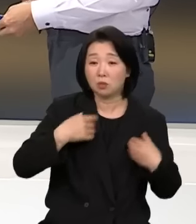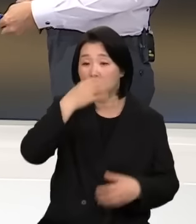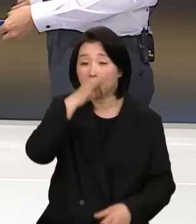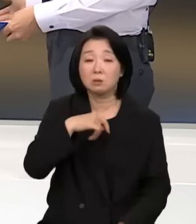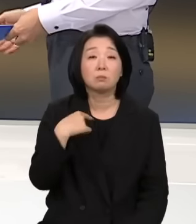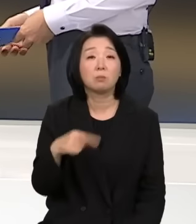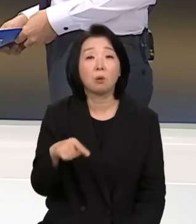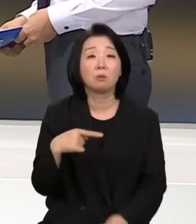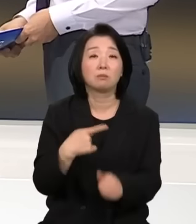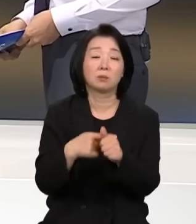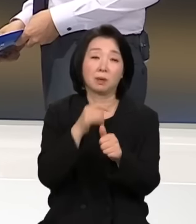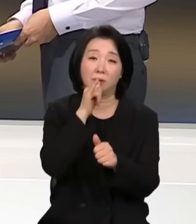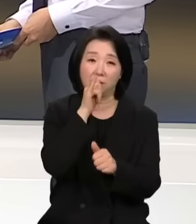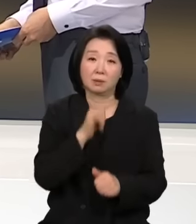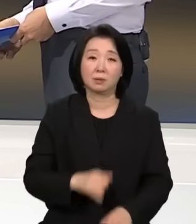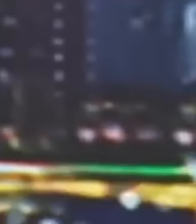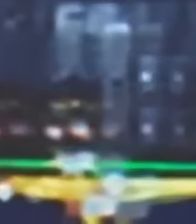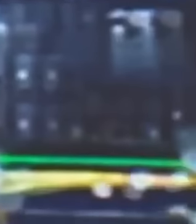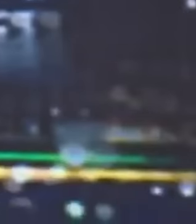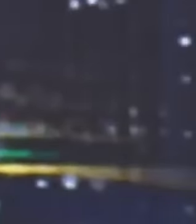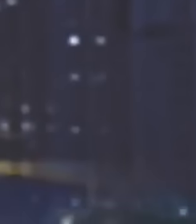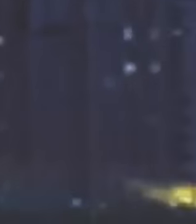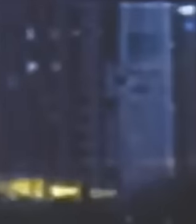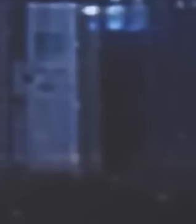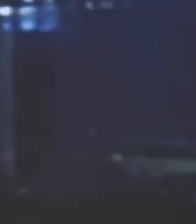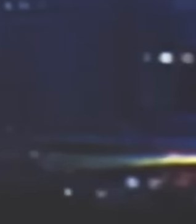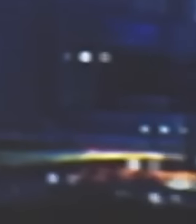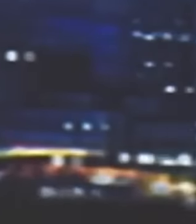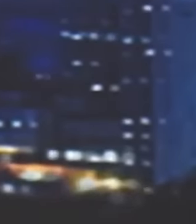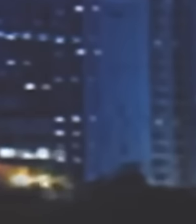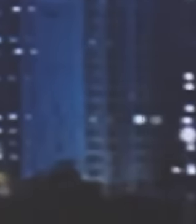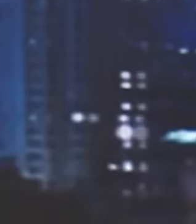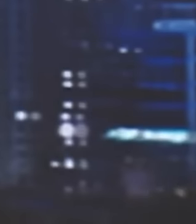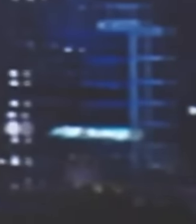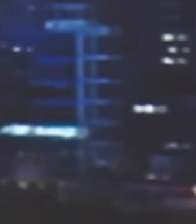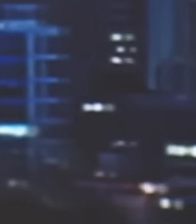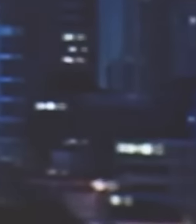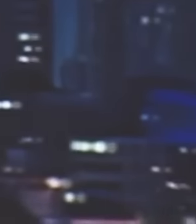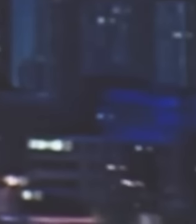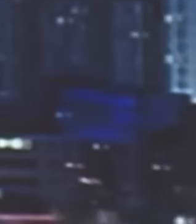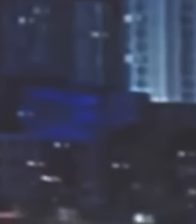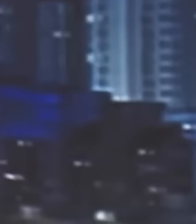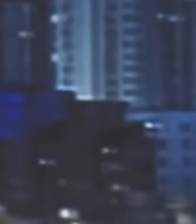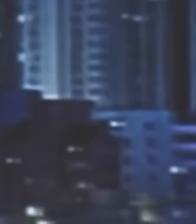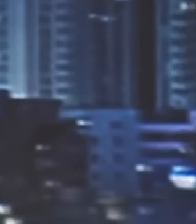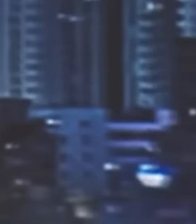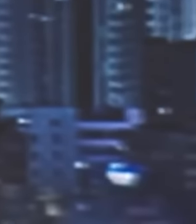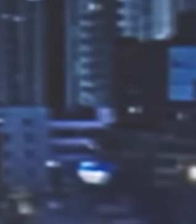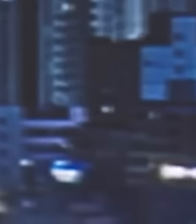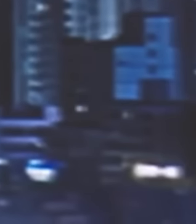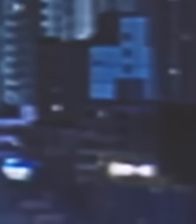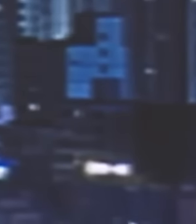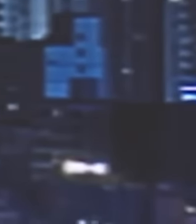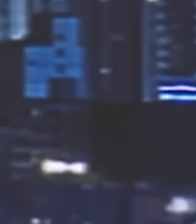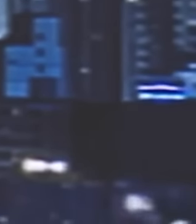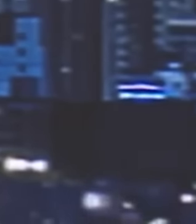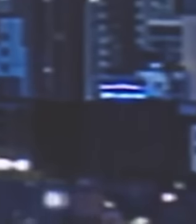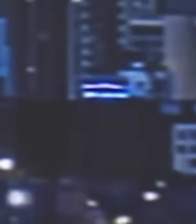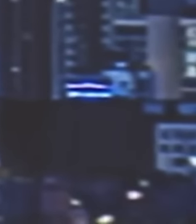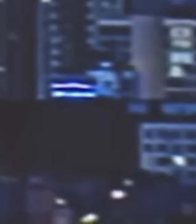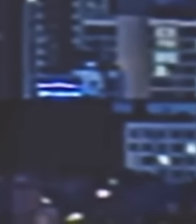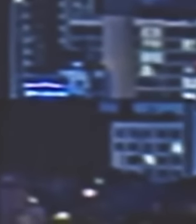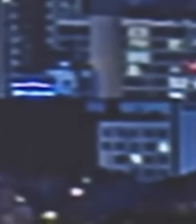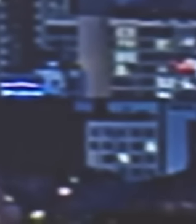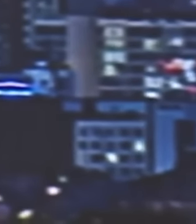거냐 이런 비판도 나오는 건 사실입니다네 JTBC 뉴스를 시청해 주신 여러분 고맙습니다 저희는 저녁 6시 50분